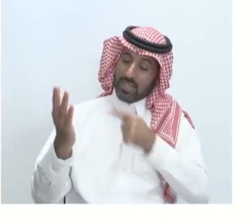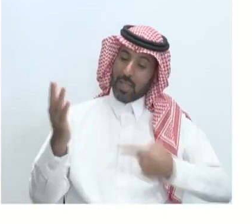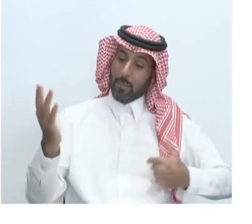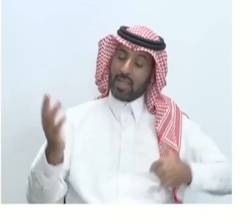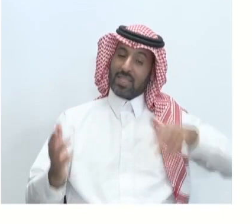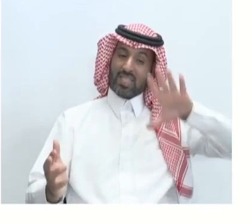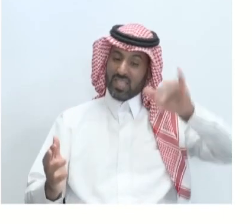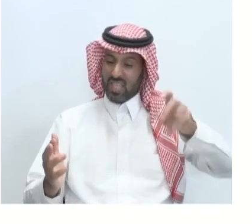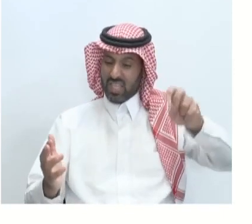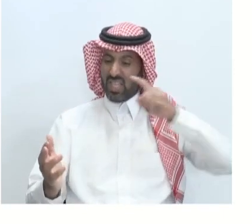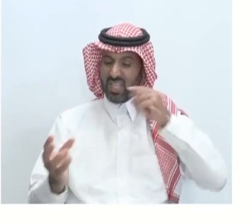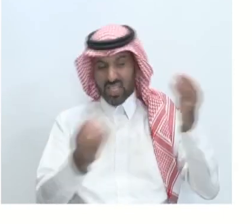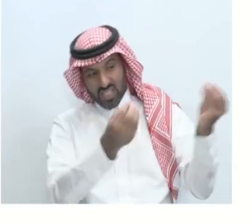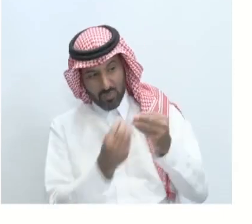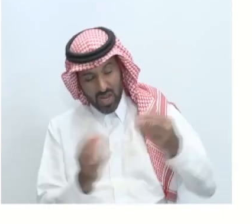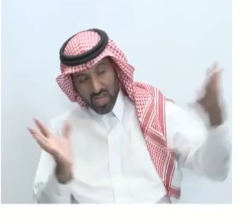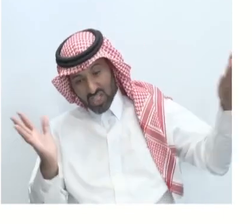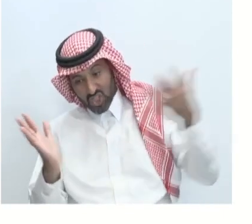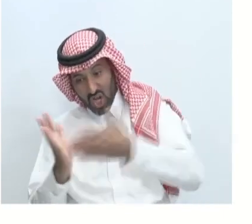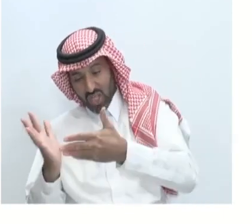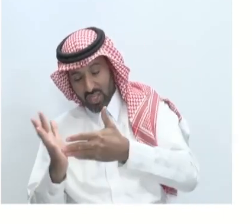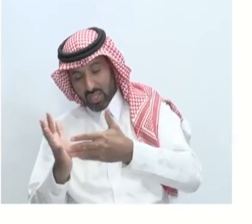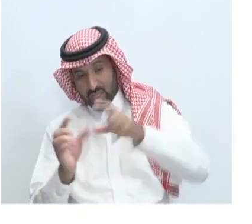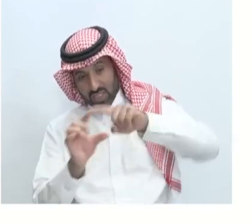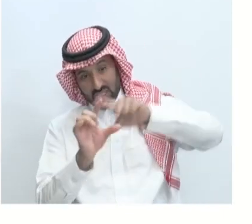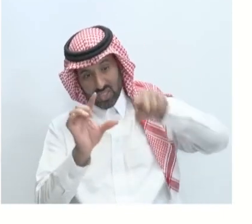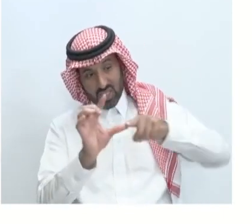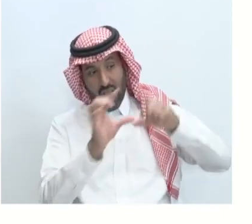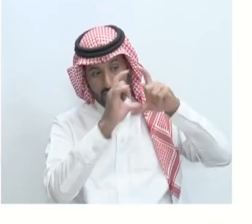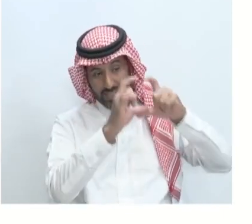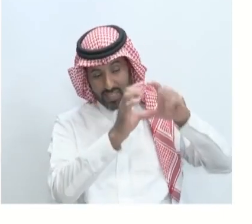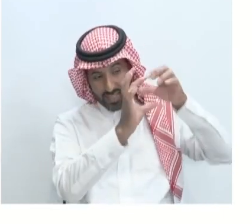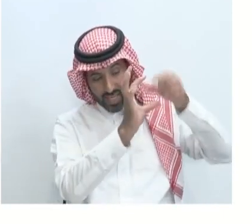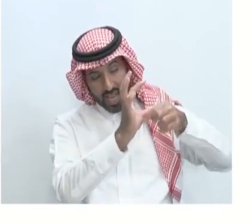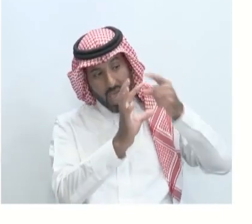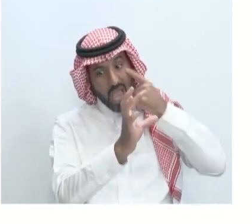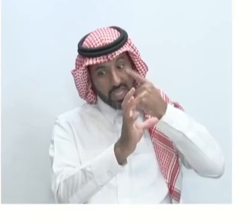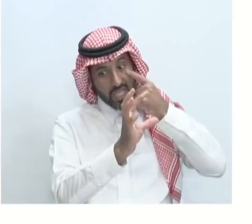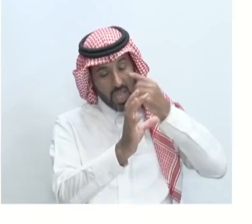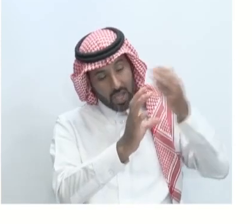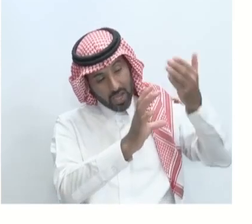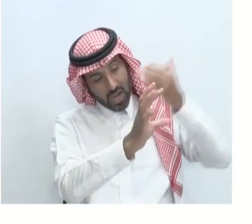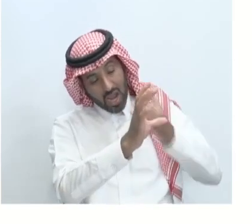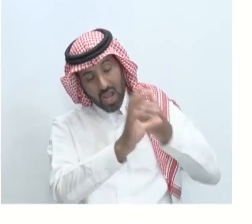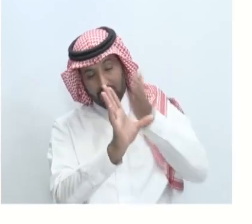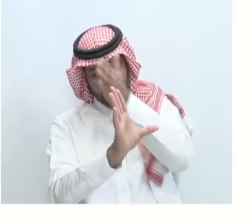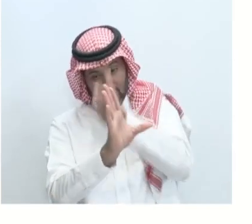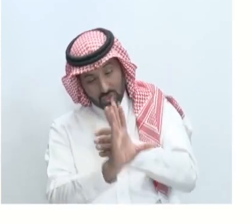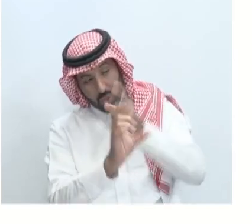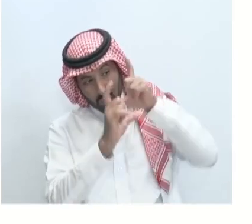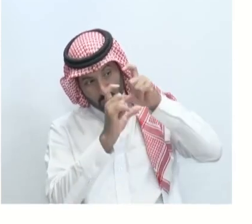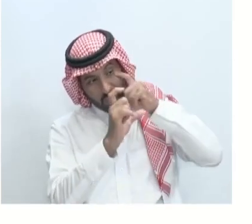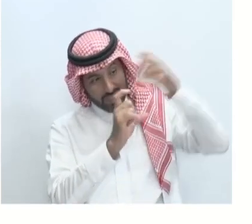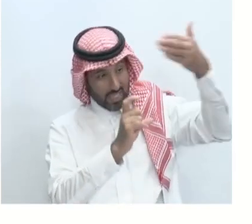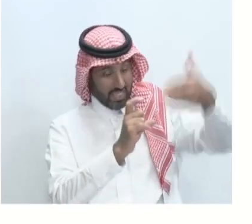وهي التي تجمع الاشعه عند البؤره وتوضع عدسه تسمى العينيه خلف البؤره لرؤيه صوره